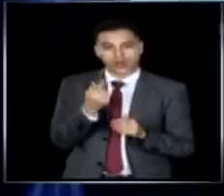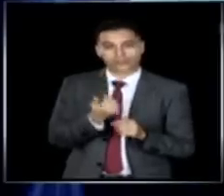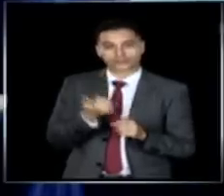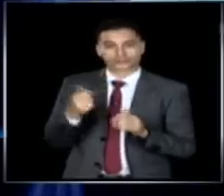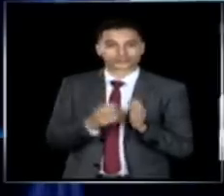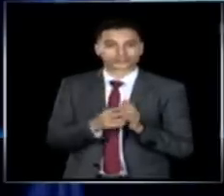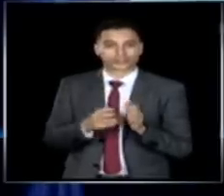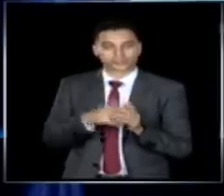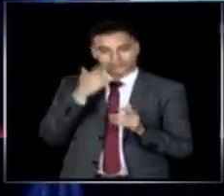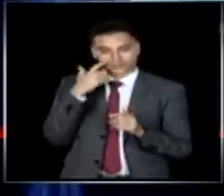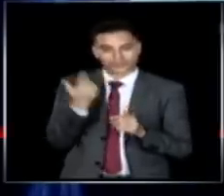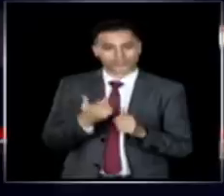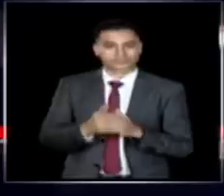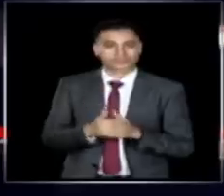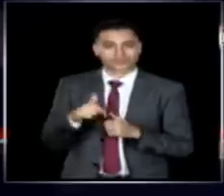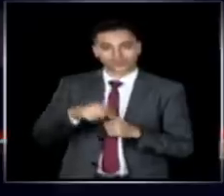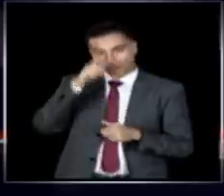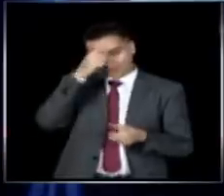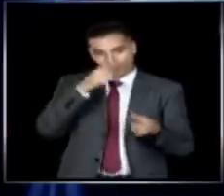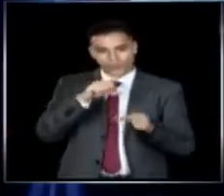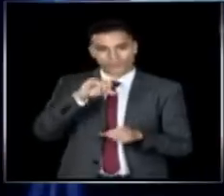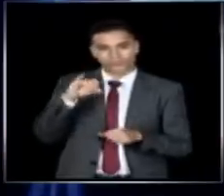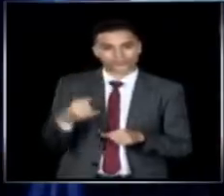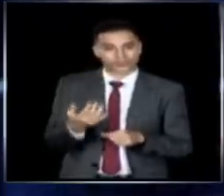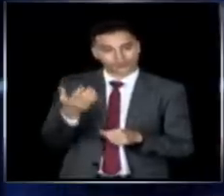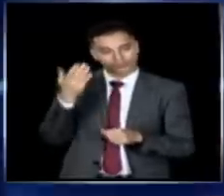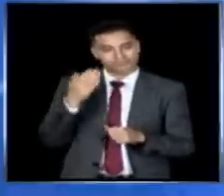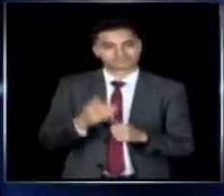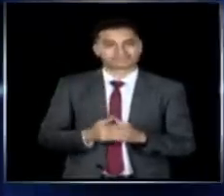15 جامعة عين شمس. الجوكر.